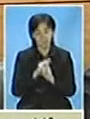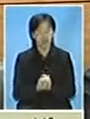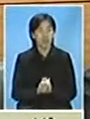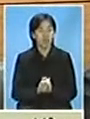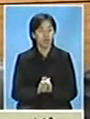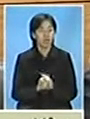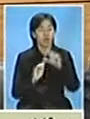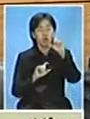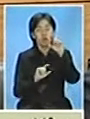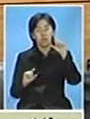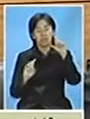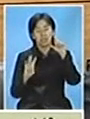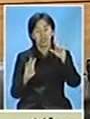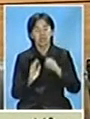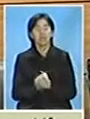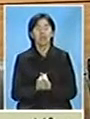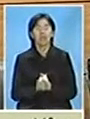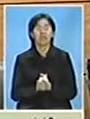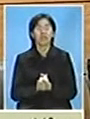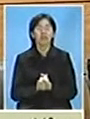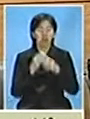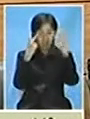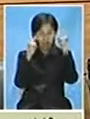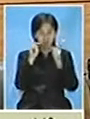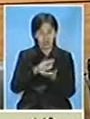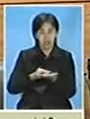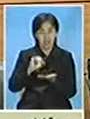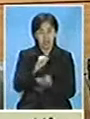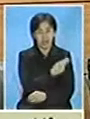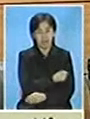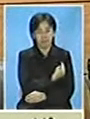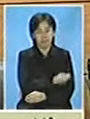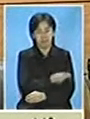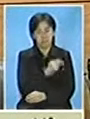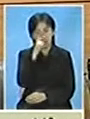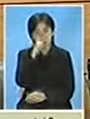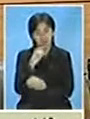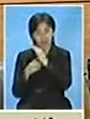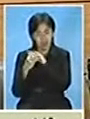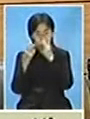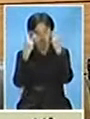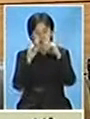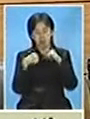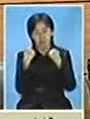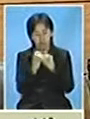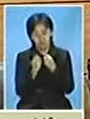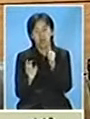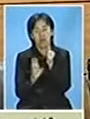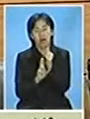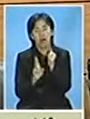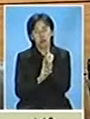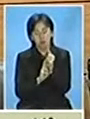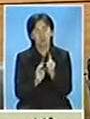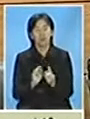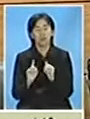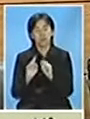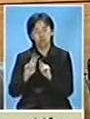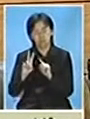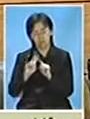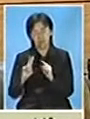4ก็เป็นกรณีที่ให้นายกสภาการแพทย์แผนไทยอุปนายกสภาการแพทย์แผนไทยคนที่1และอุปนายกสภาการแพทย์แผนไทยคนที่2